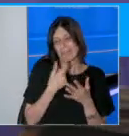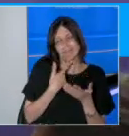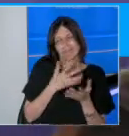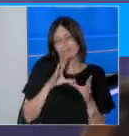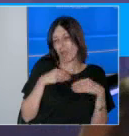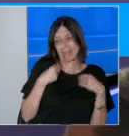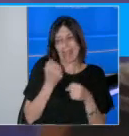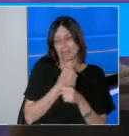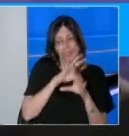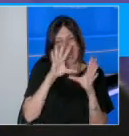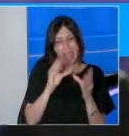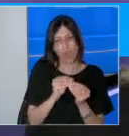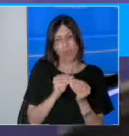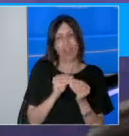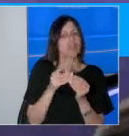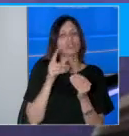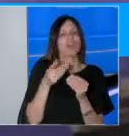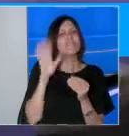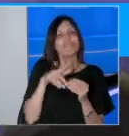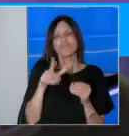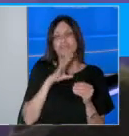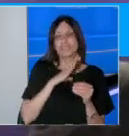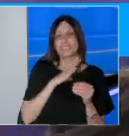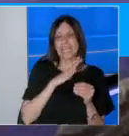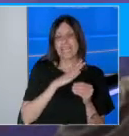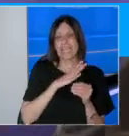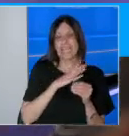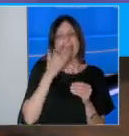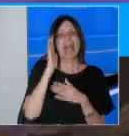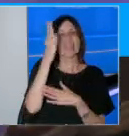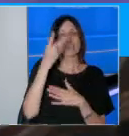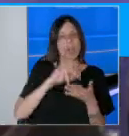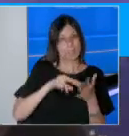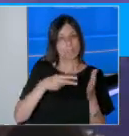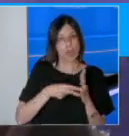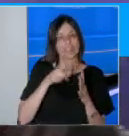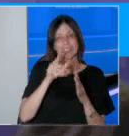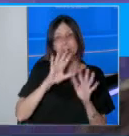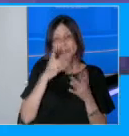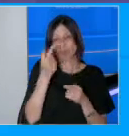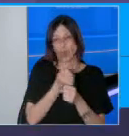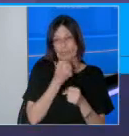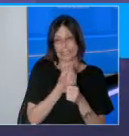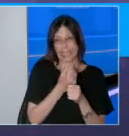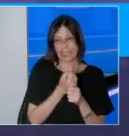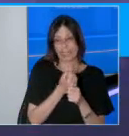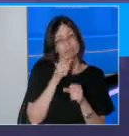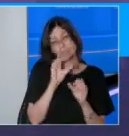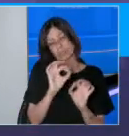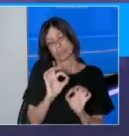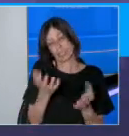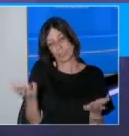פלישתים, עד כדי כך שהוא מסכן את עתידו הפוליטי, וזה מה שכרגע הוא עושה. אבל זה